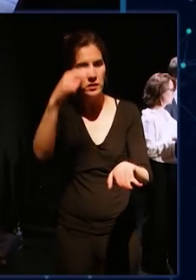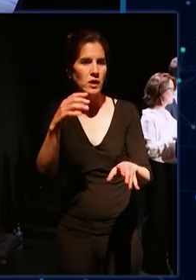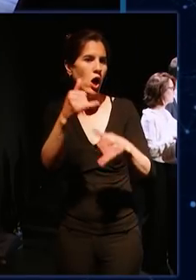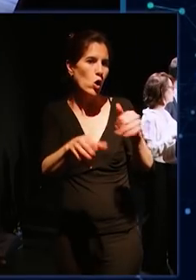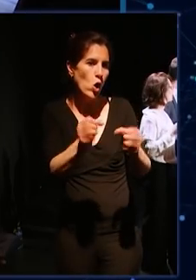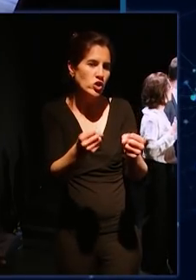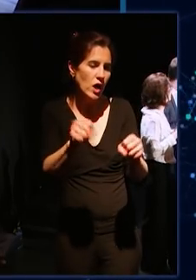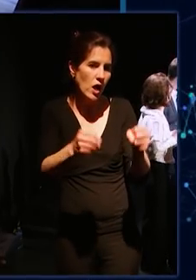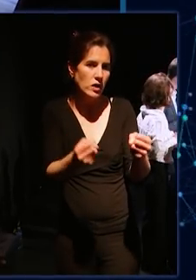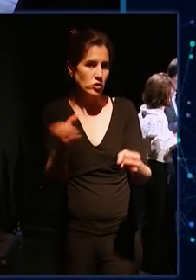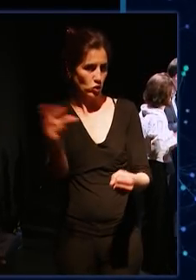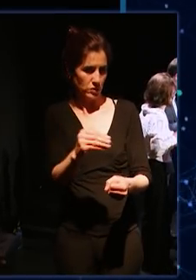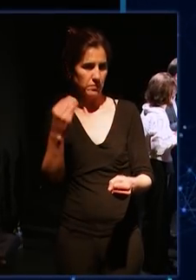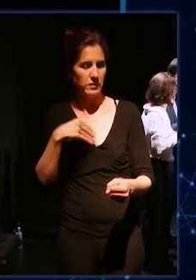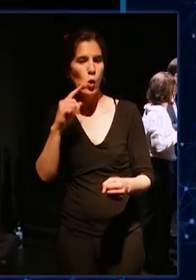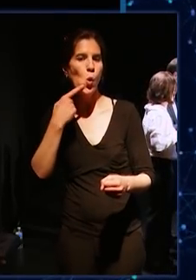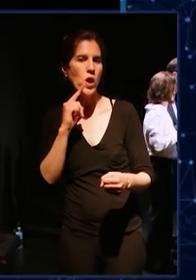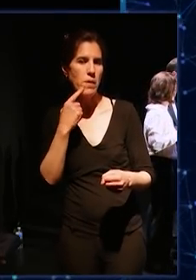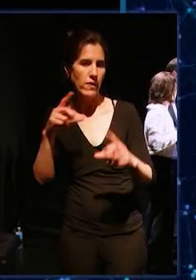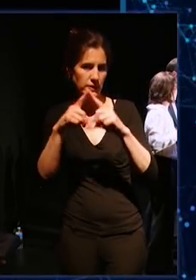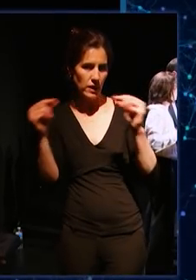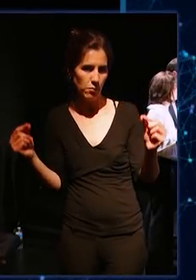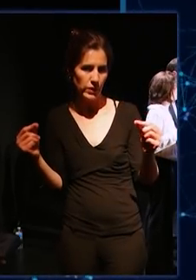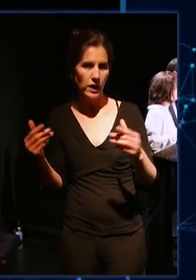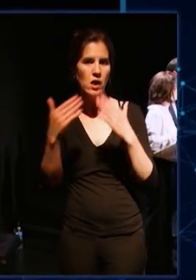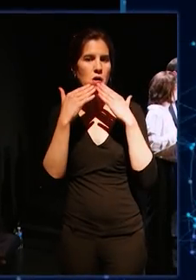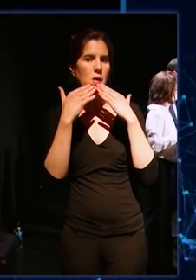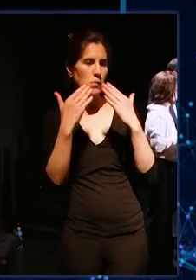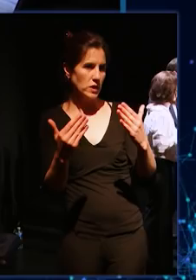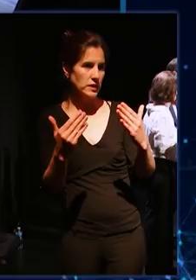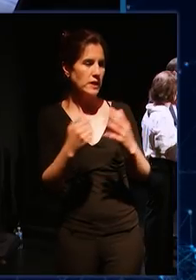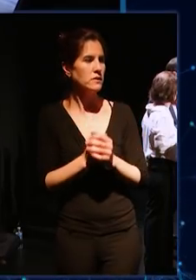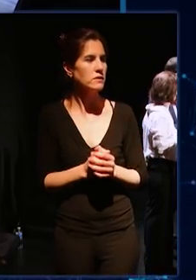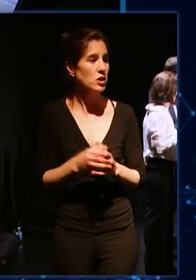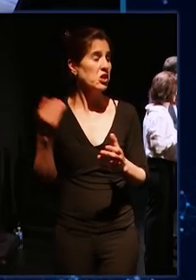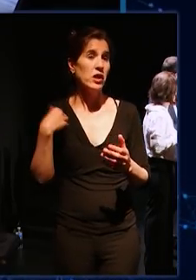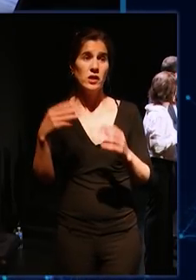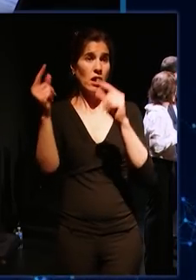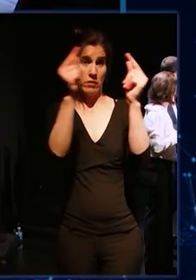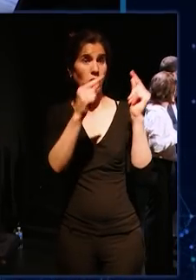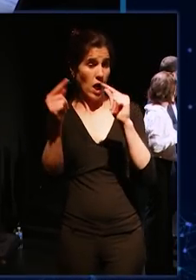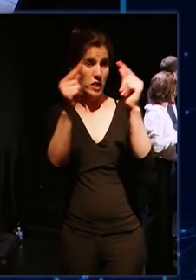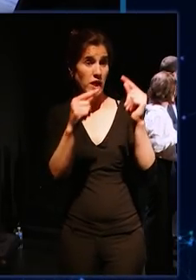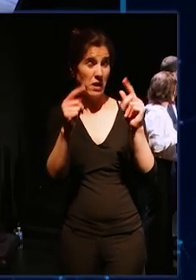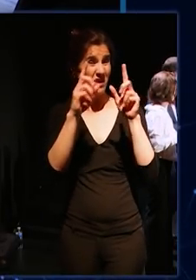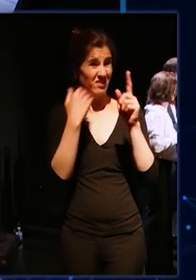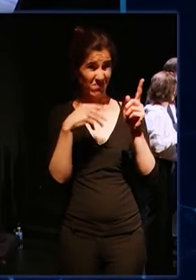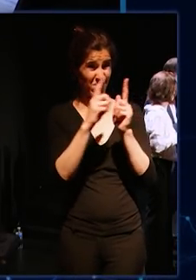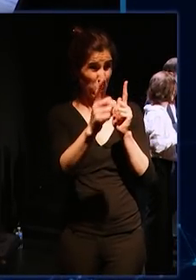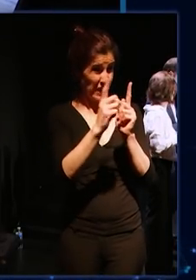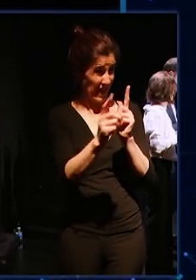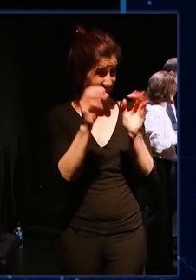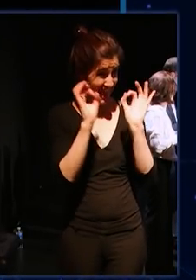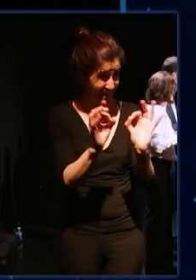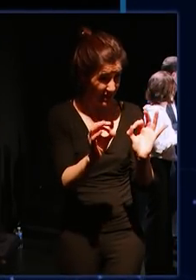Enric Oliver, d'Esquerra Republicana. Moltes gràcies. Ja s'han obert diferents, tot i que el tema era mobilitat, s'han obert,